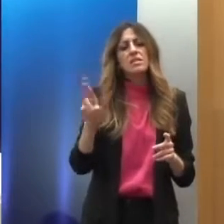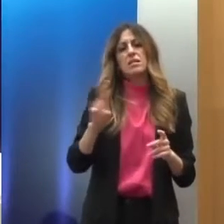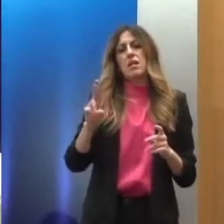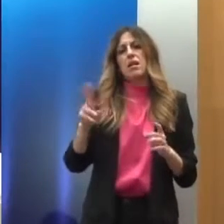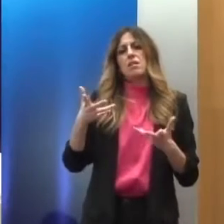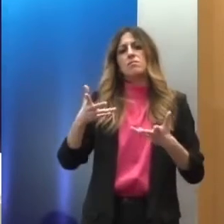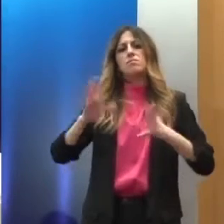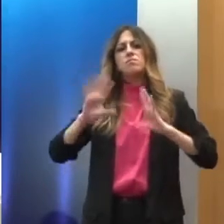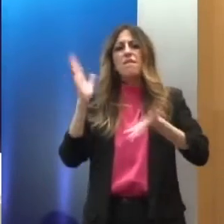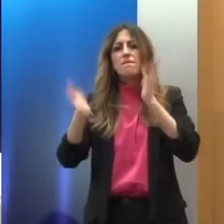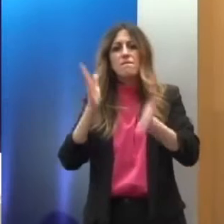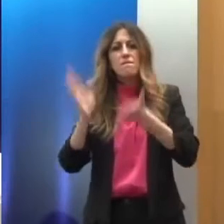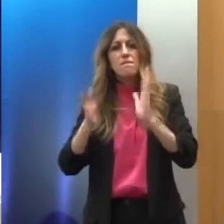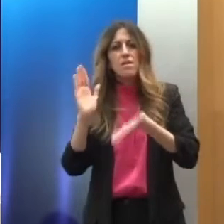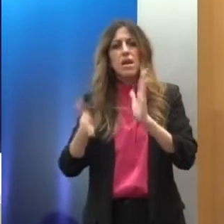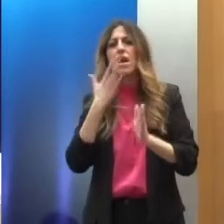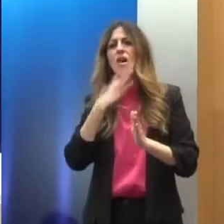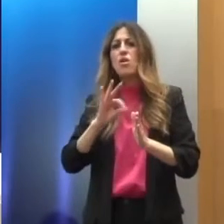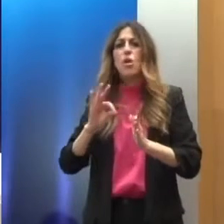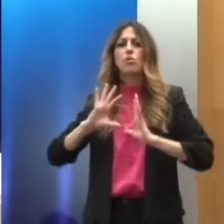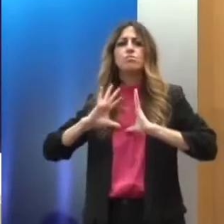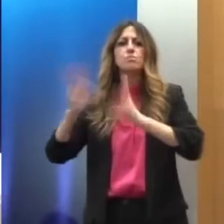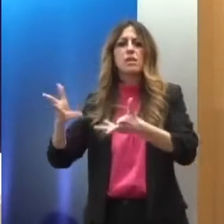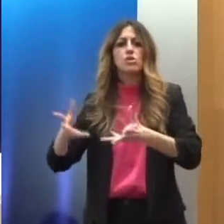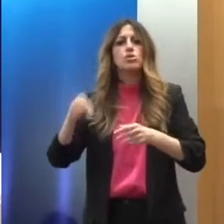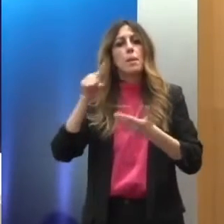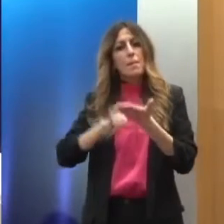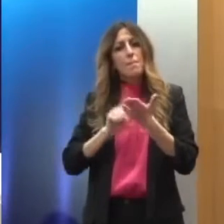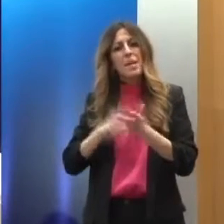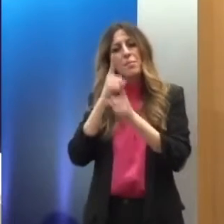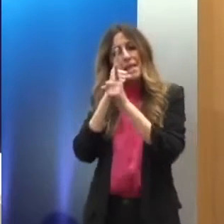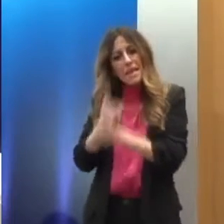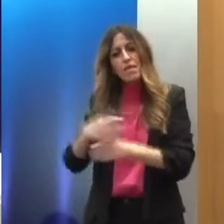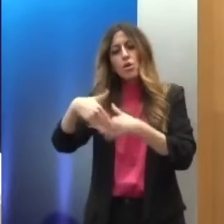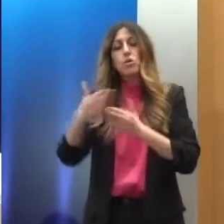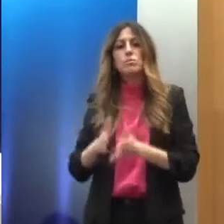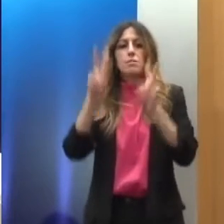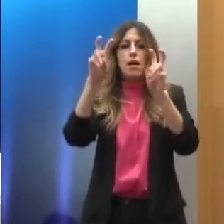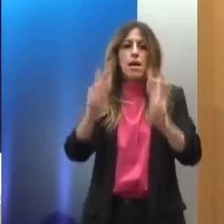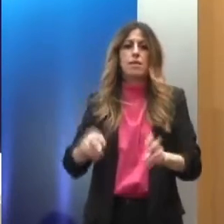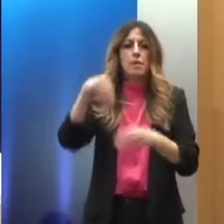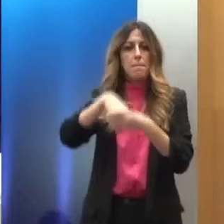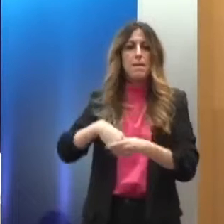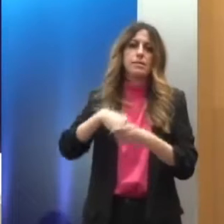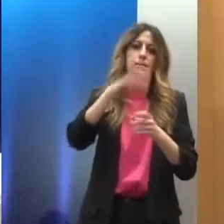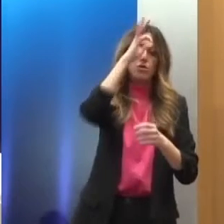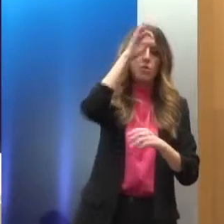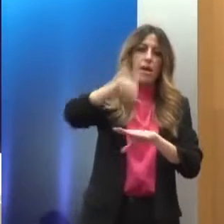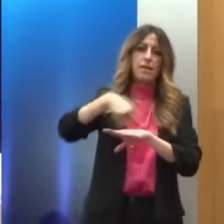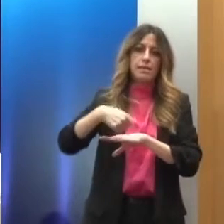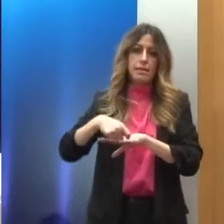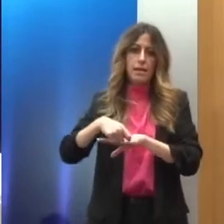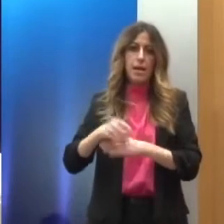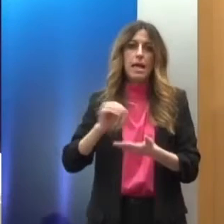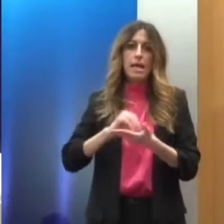χωριστό αυτόνομο τμήμα τη ανάκριση δικαστική διερεύνηση, ήδη από την αρχή τη διαδικασία και ειδική αναφορά